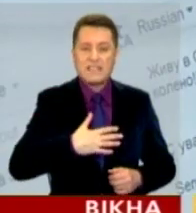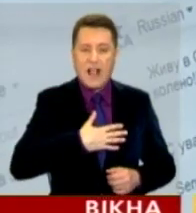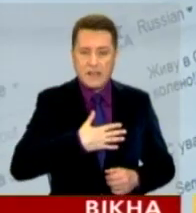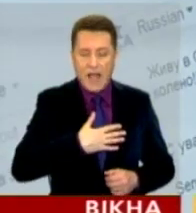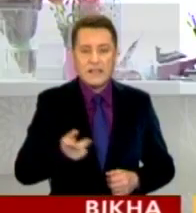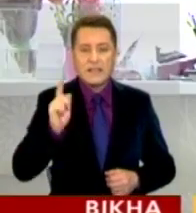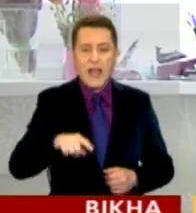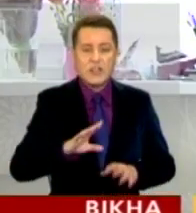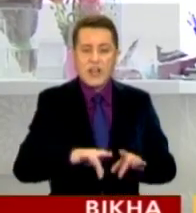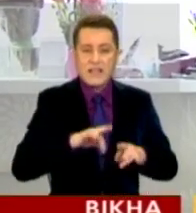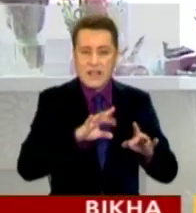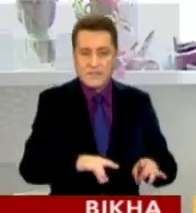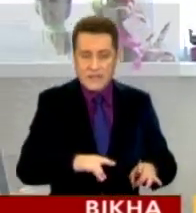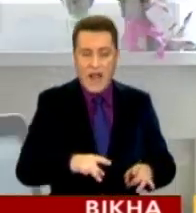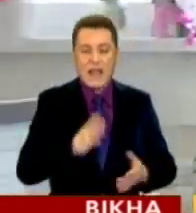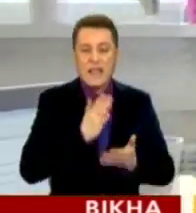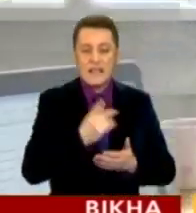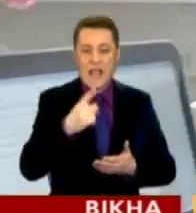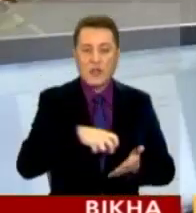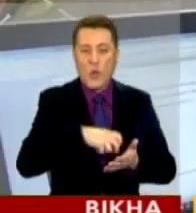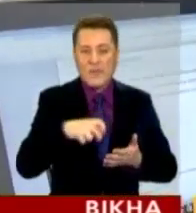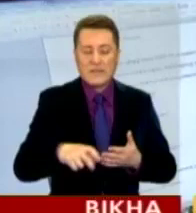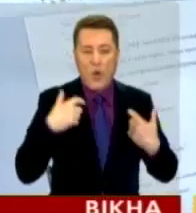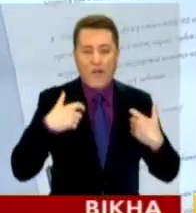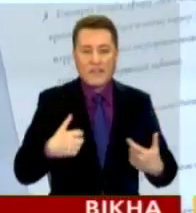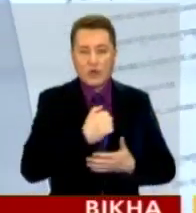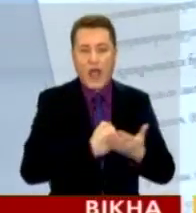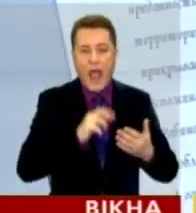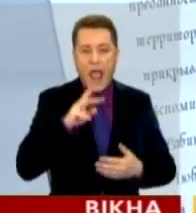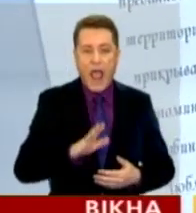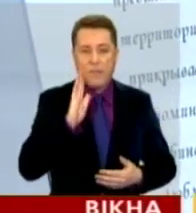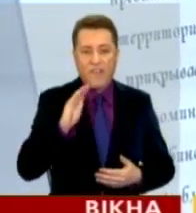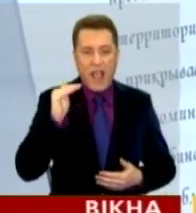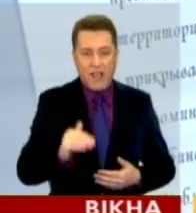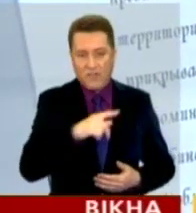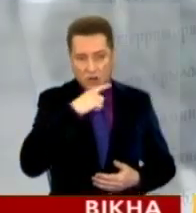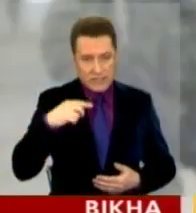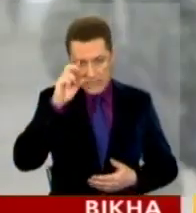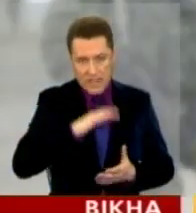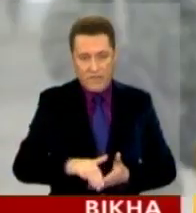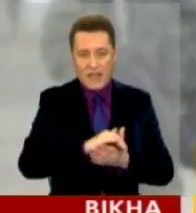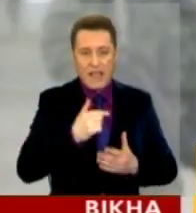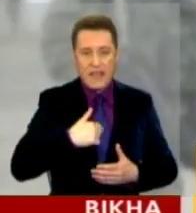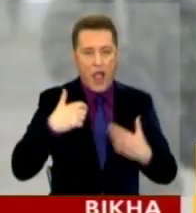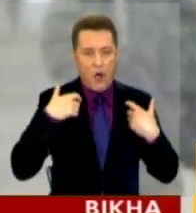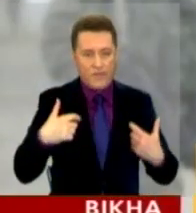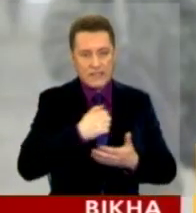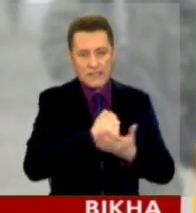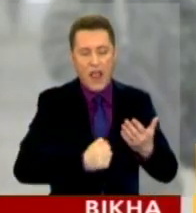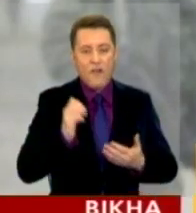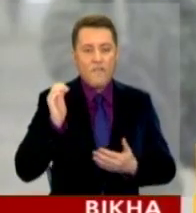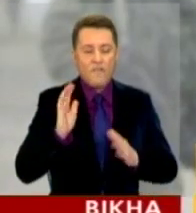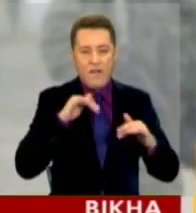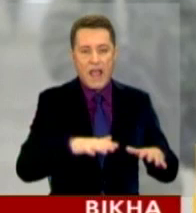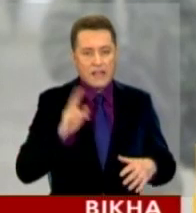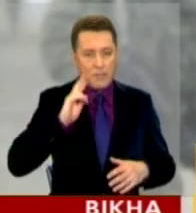навіть з Австралії. І от у нас є одне письмо від офіцера запасу МВФ Російської Федерації. Я офіцер запаса военно-морского